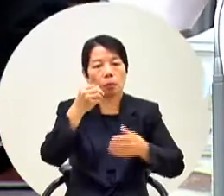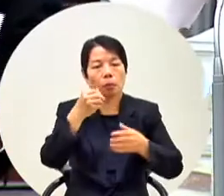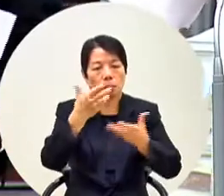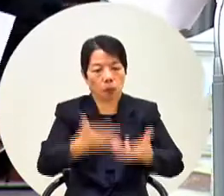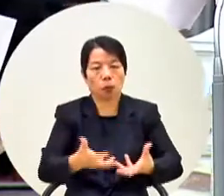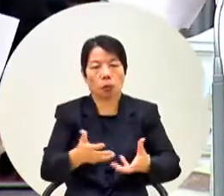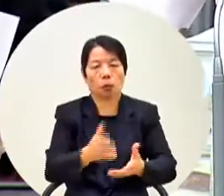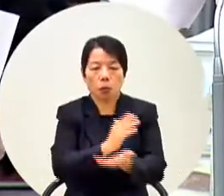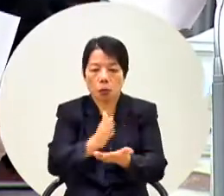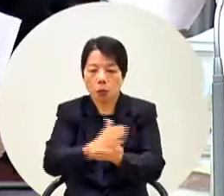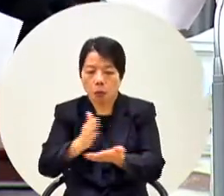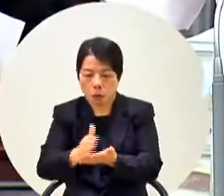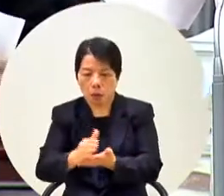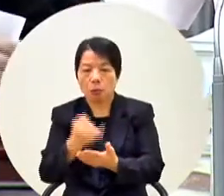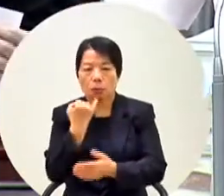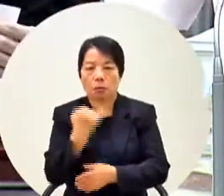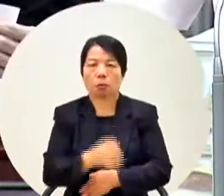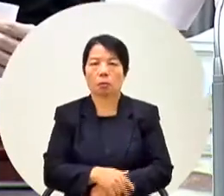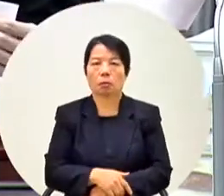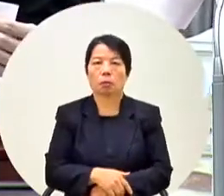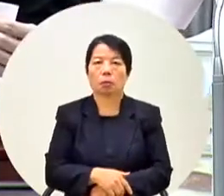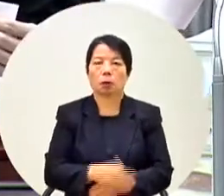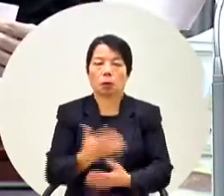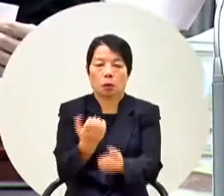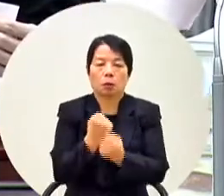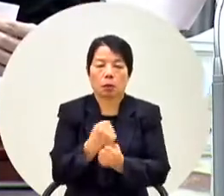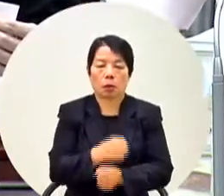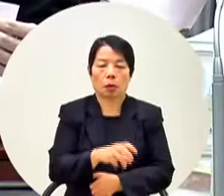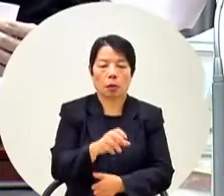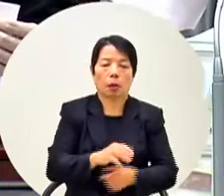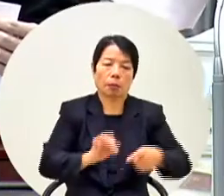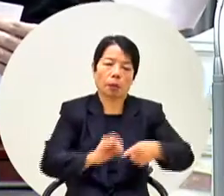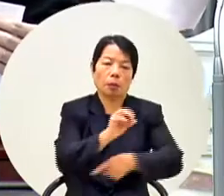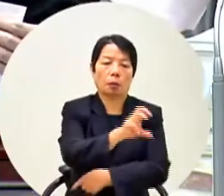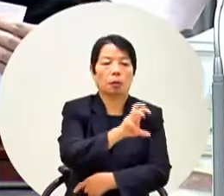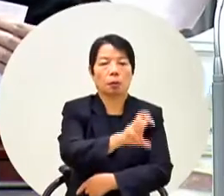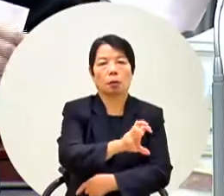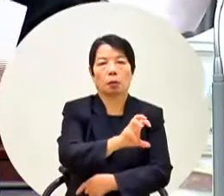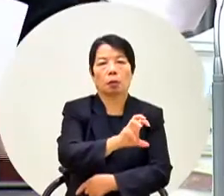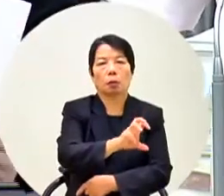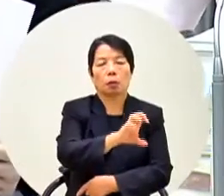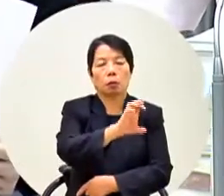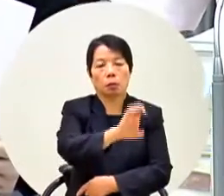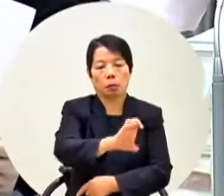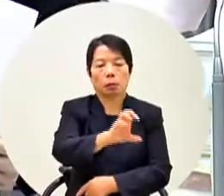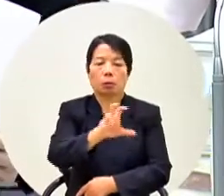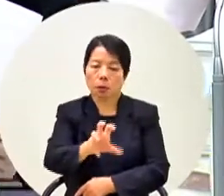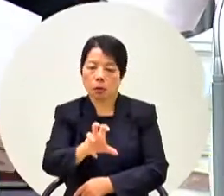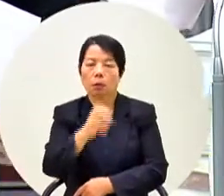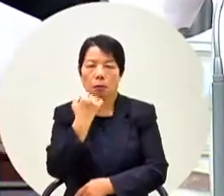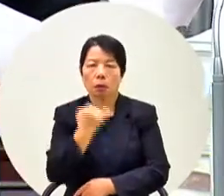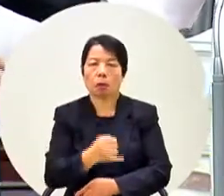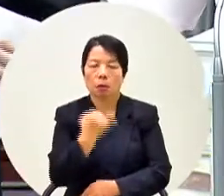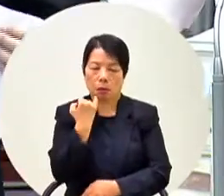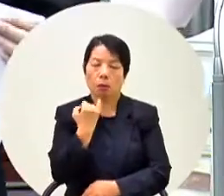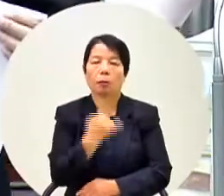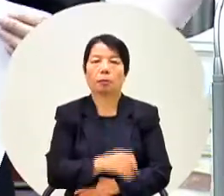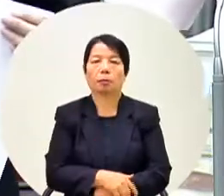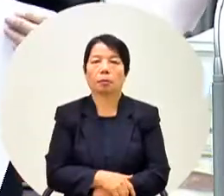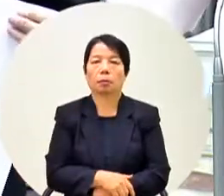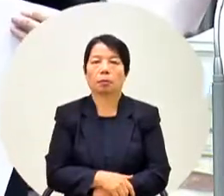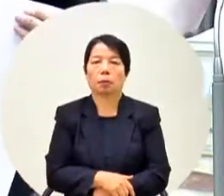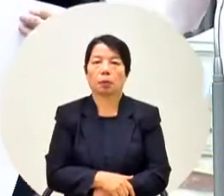处理能力，咱收到90%、80%，我相信也阁还好。主